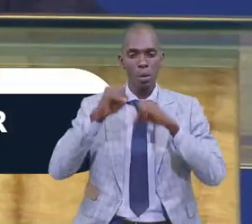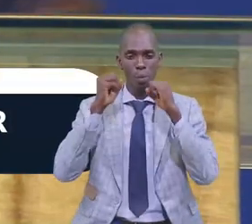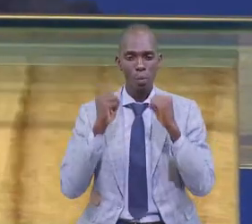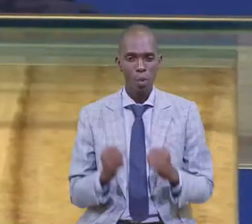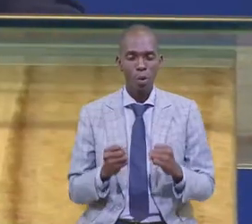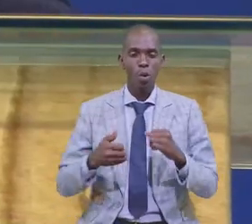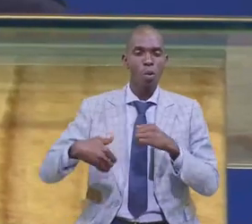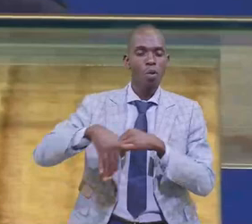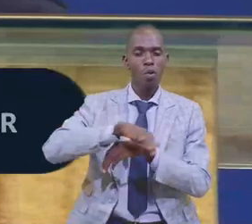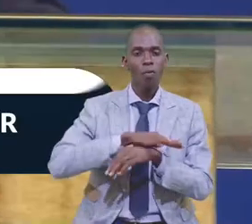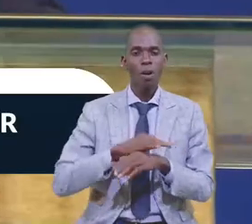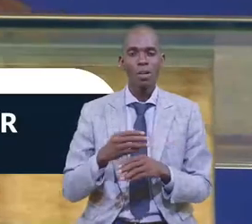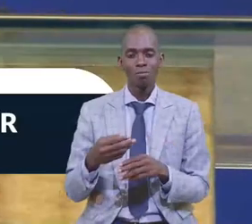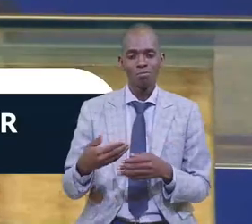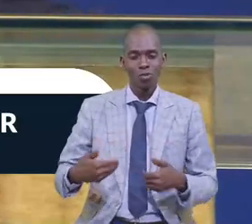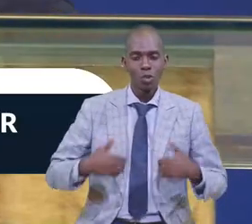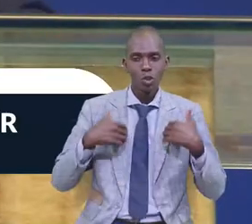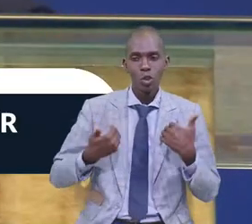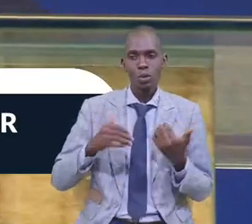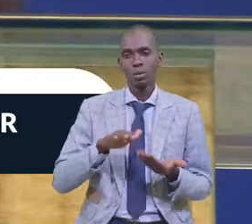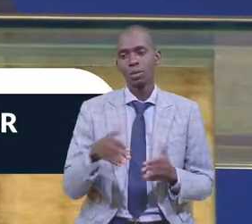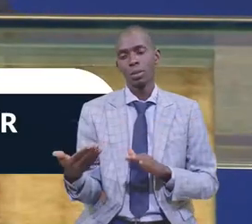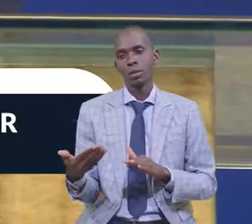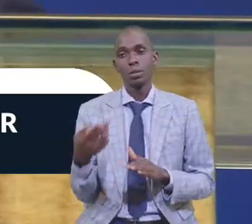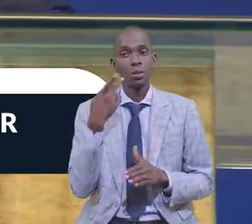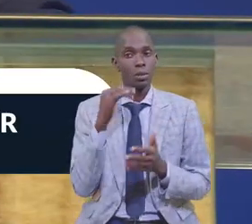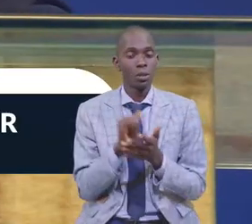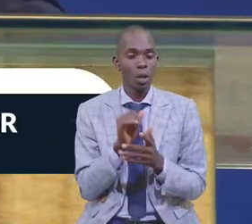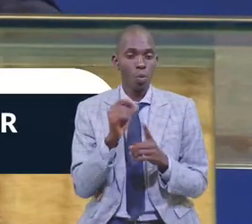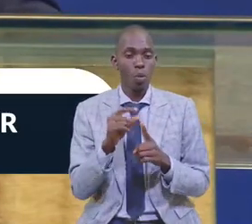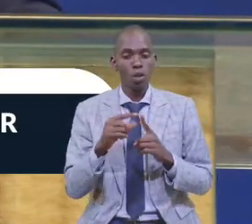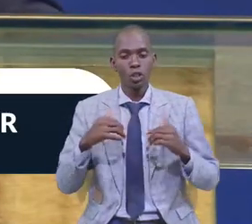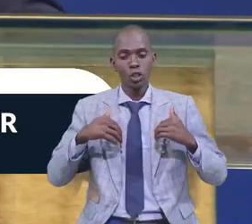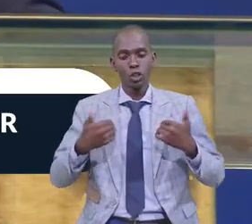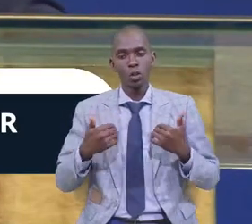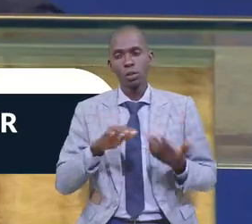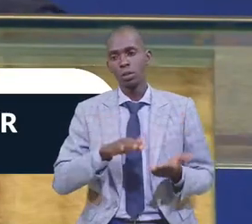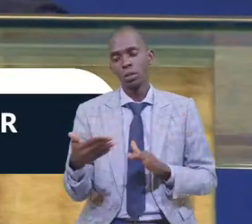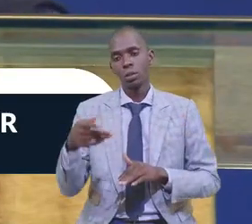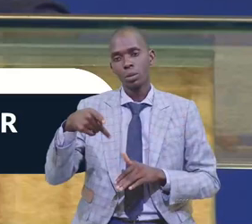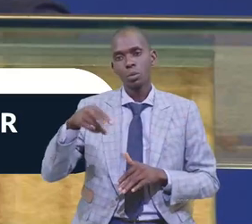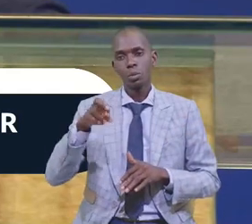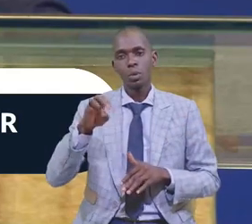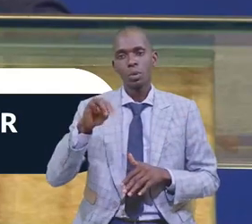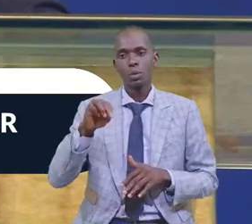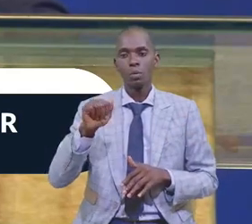dominante de Christ sur la mort prématurée. Soulignez cela, la mort prématurée.